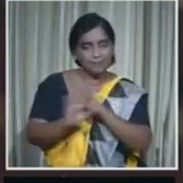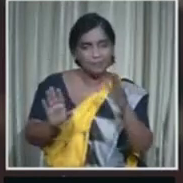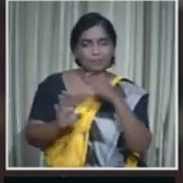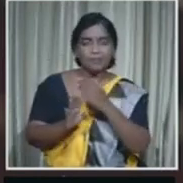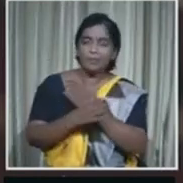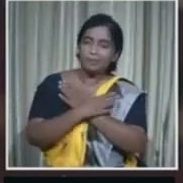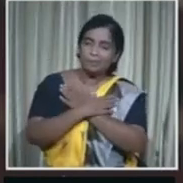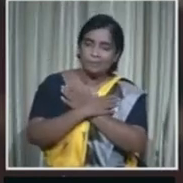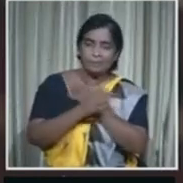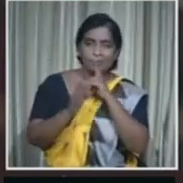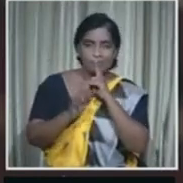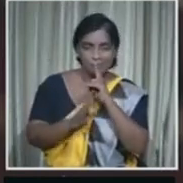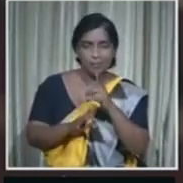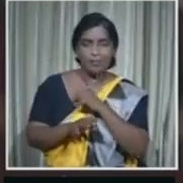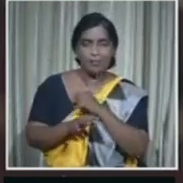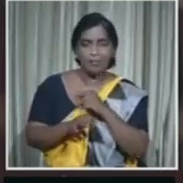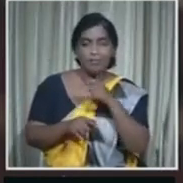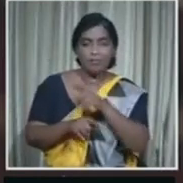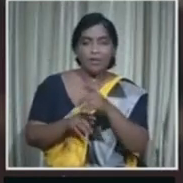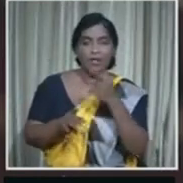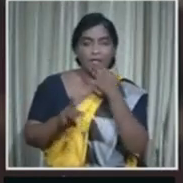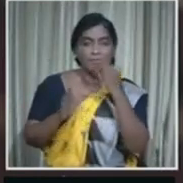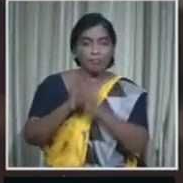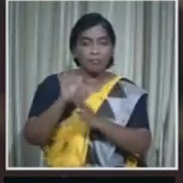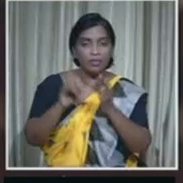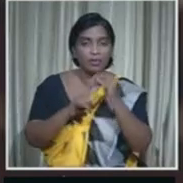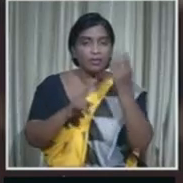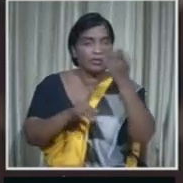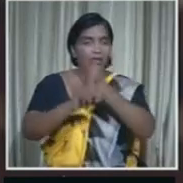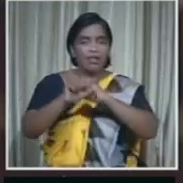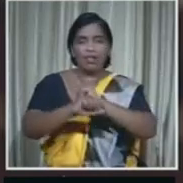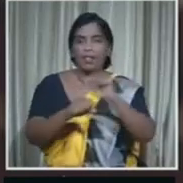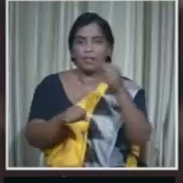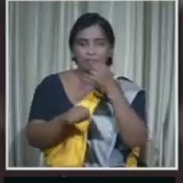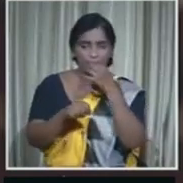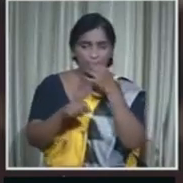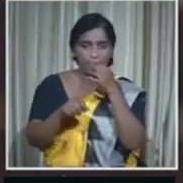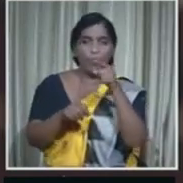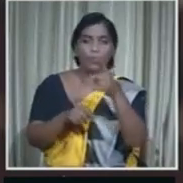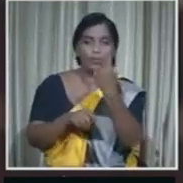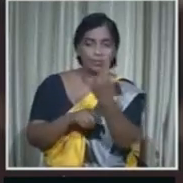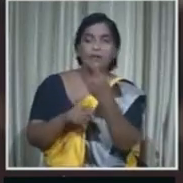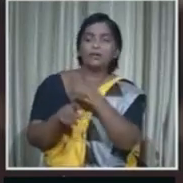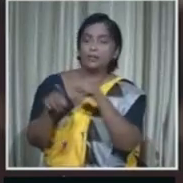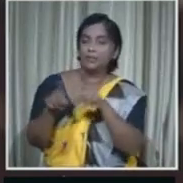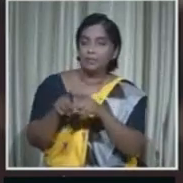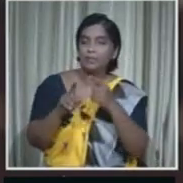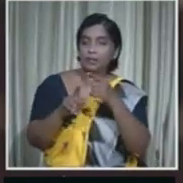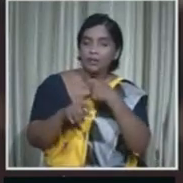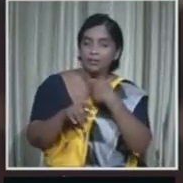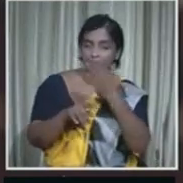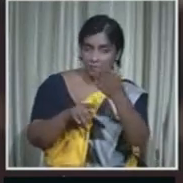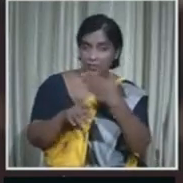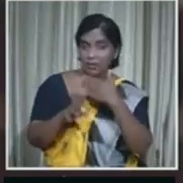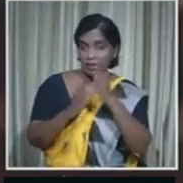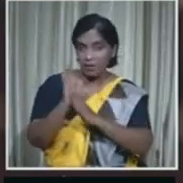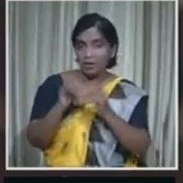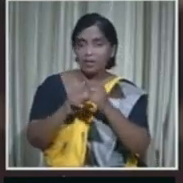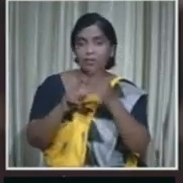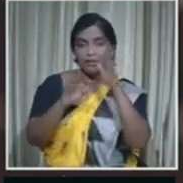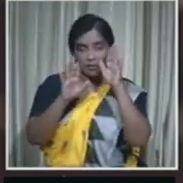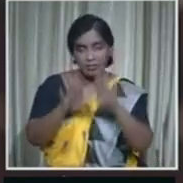ආදරෙන් ඉල්ලන්නේ. අද තමුන්නාසගේ මන්ත්‍රීතුමලත් නැහැ, තුමීලත් නැහැ මෙතන. ඒ නිසා අපි ආදරෙන් කියන අනුදික ආදේශය මත ඔබතුමා ඉන්න